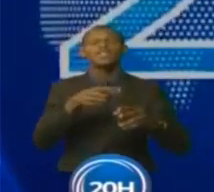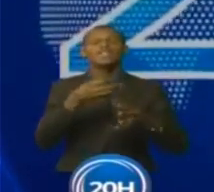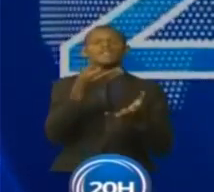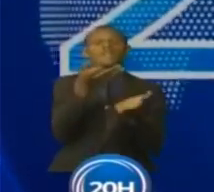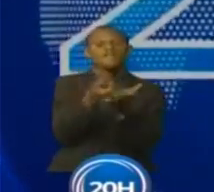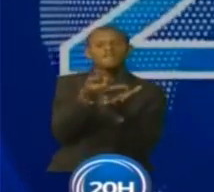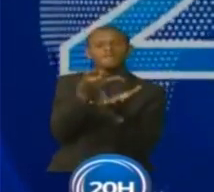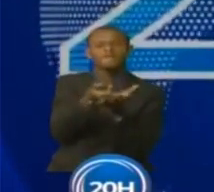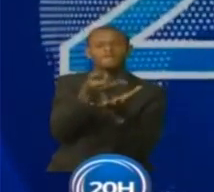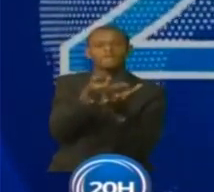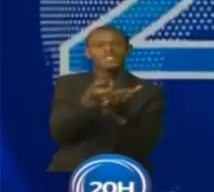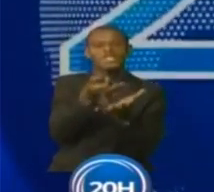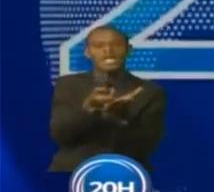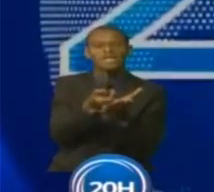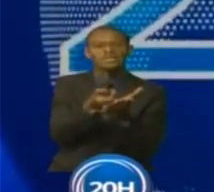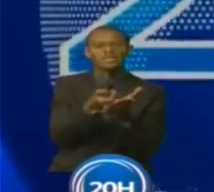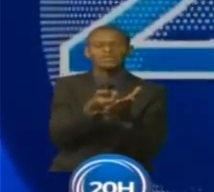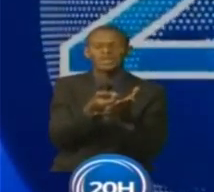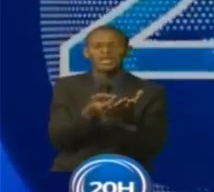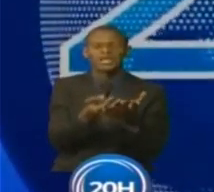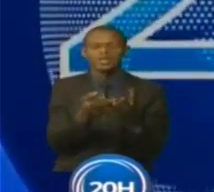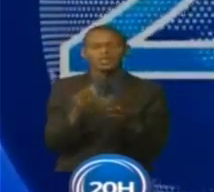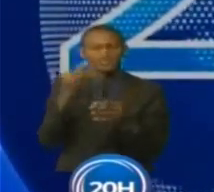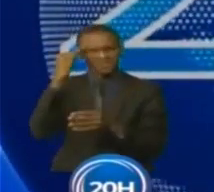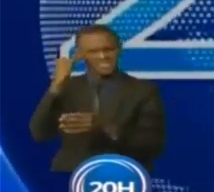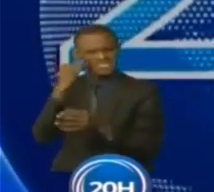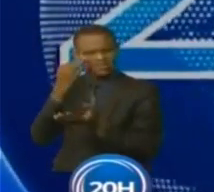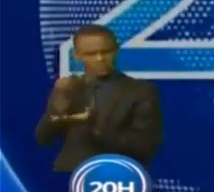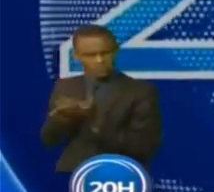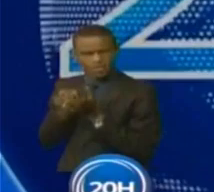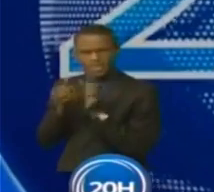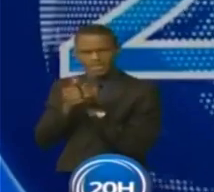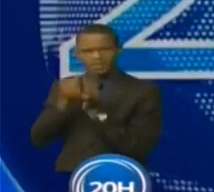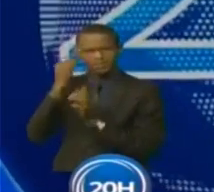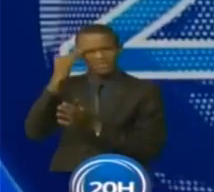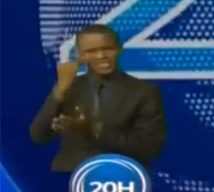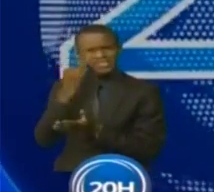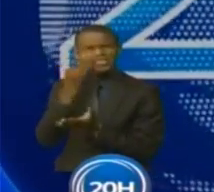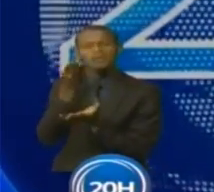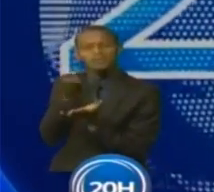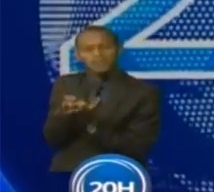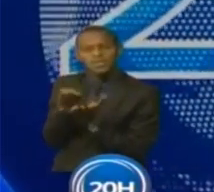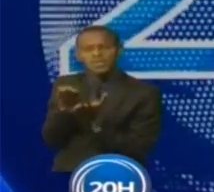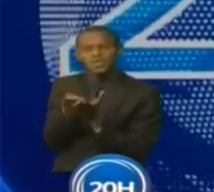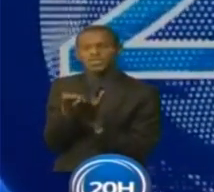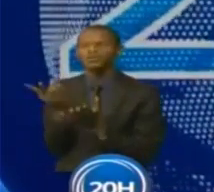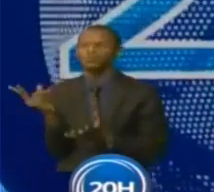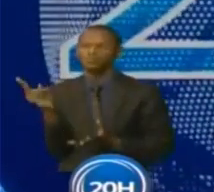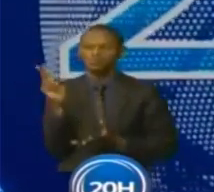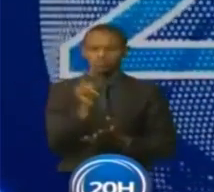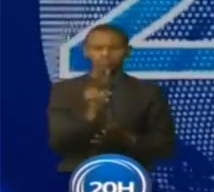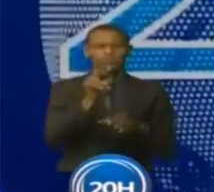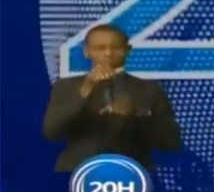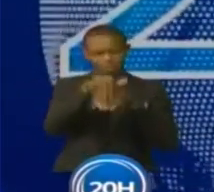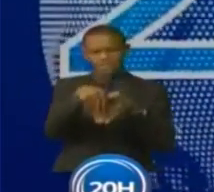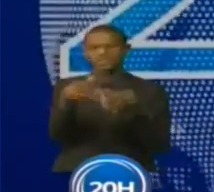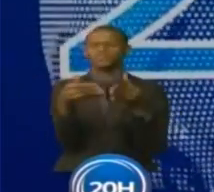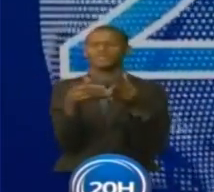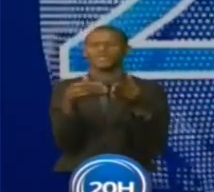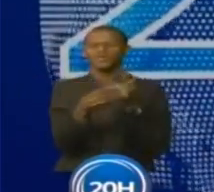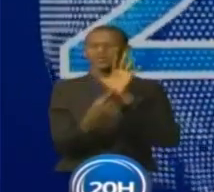d'État, ministre du Budget et celui des Finances ont chacun présenté les avancées enregistrées dans leur secteur.